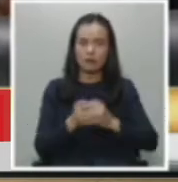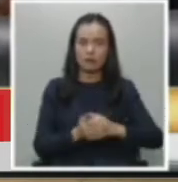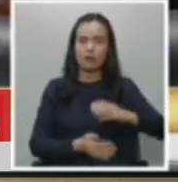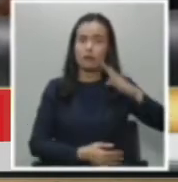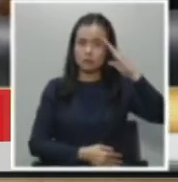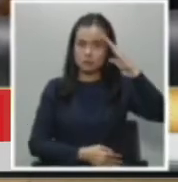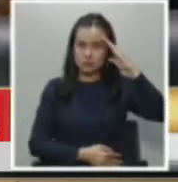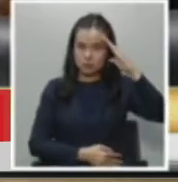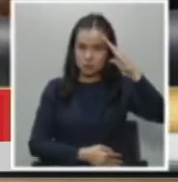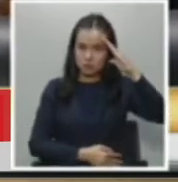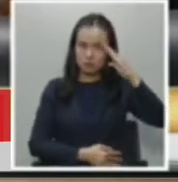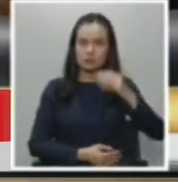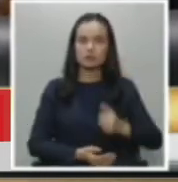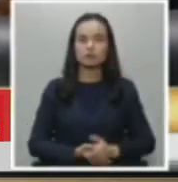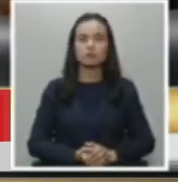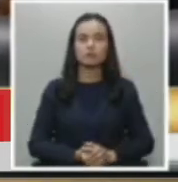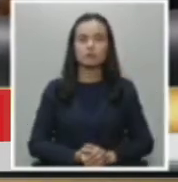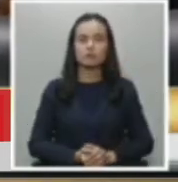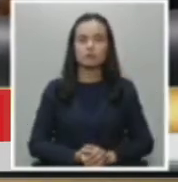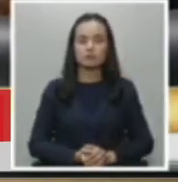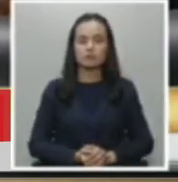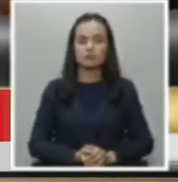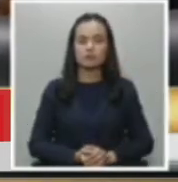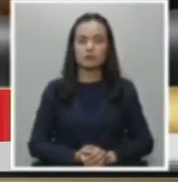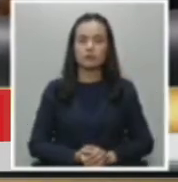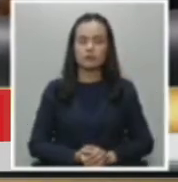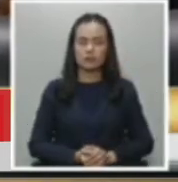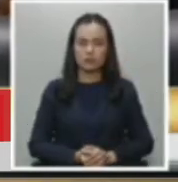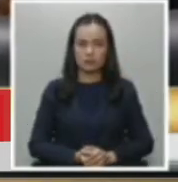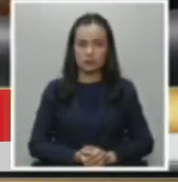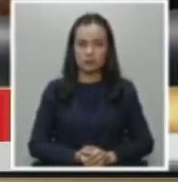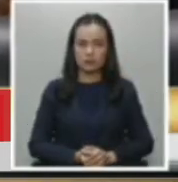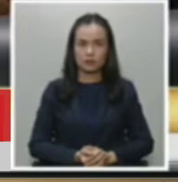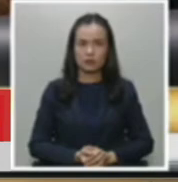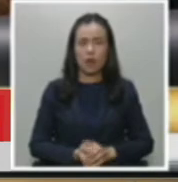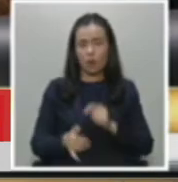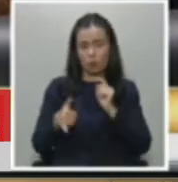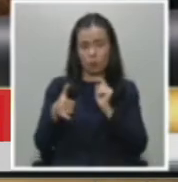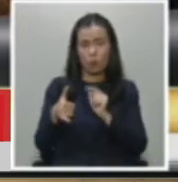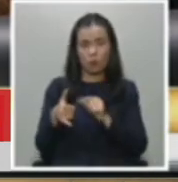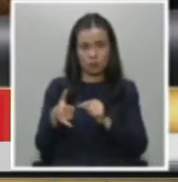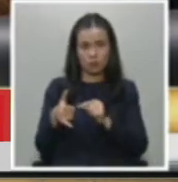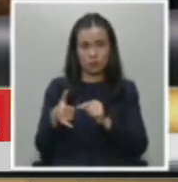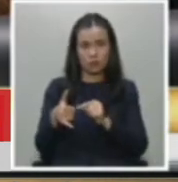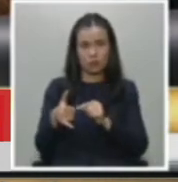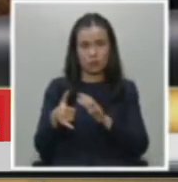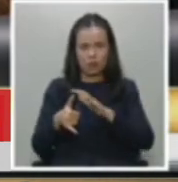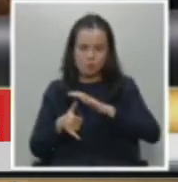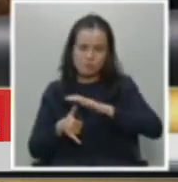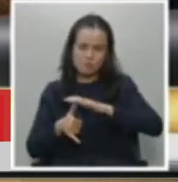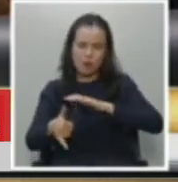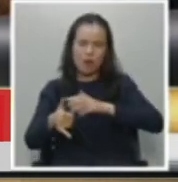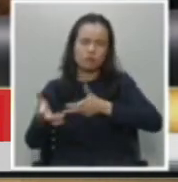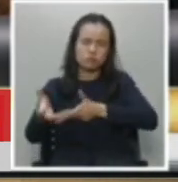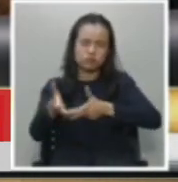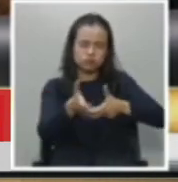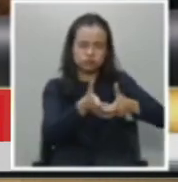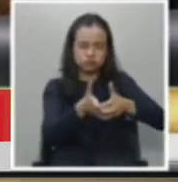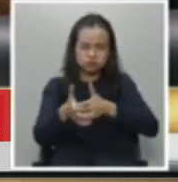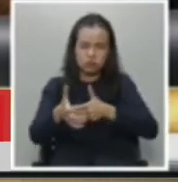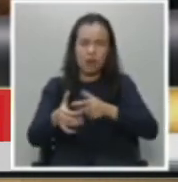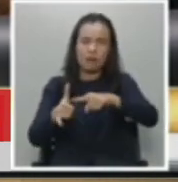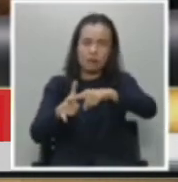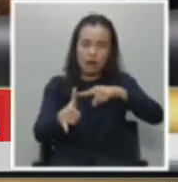ารไม่น่าที่จะปล่อยให้บุคคลคนนี้ออกมาเข็นฆ่าประชาชนได้เลย